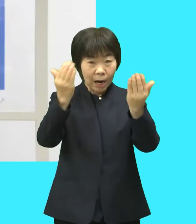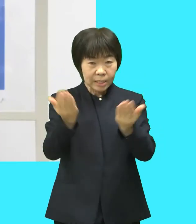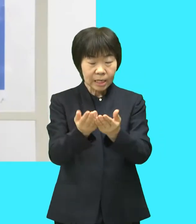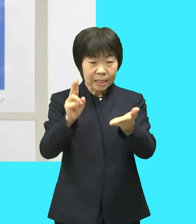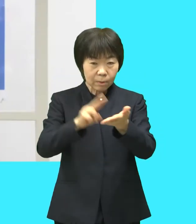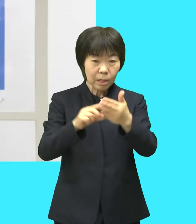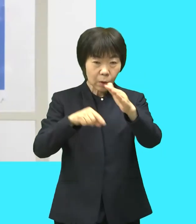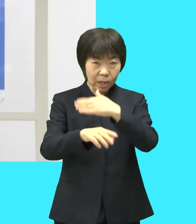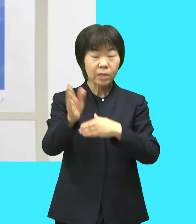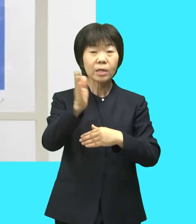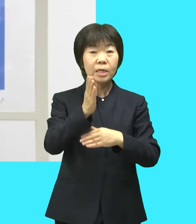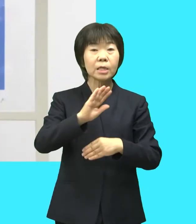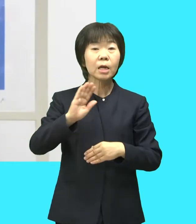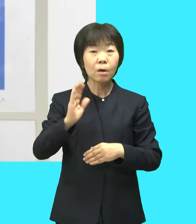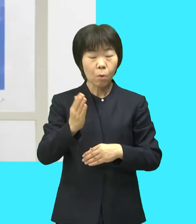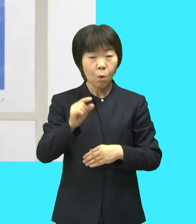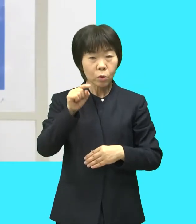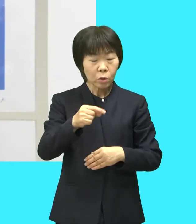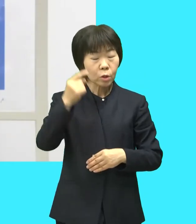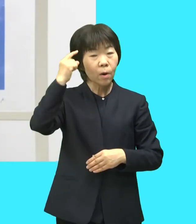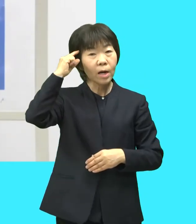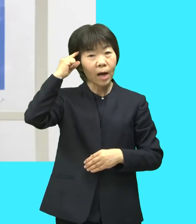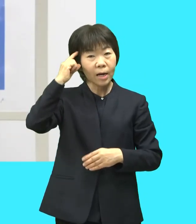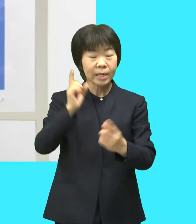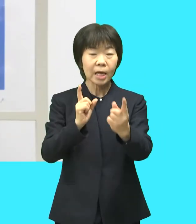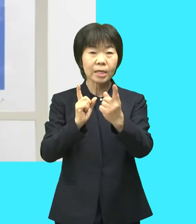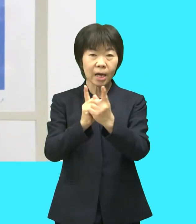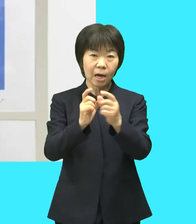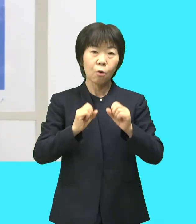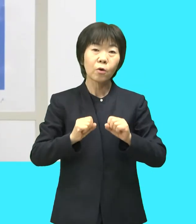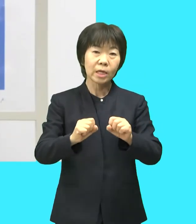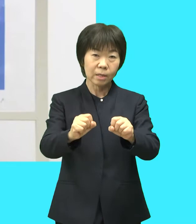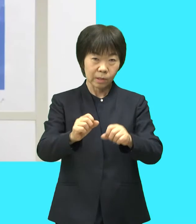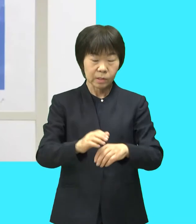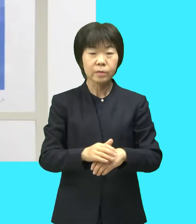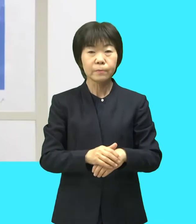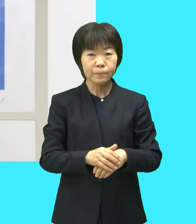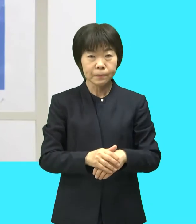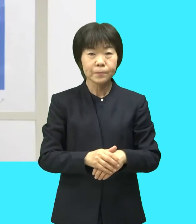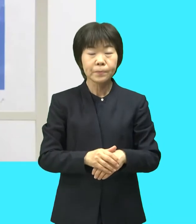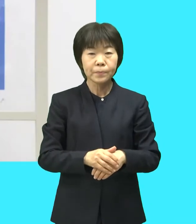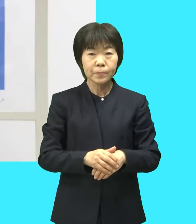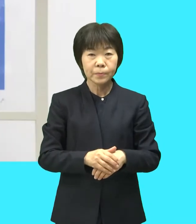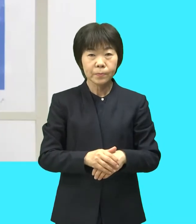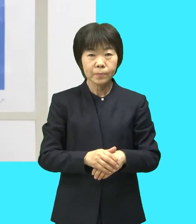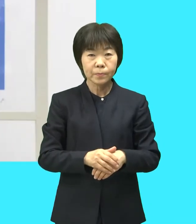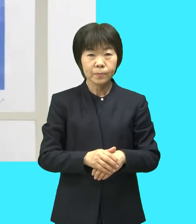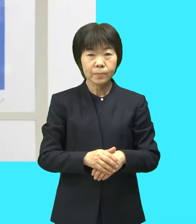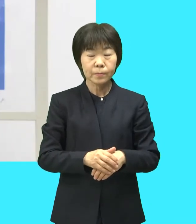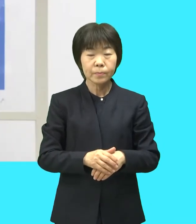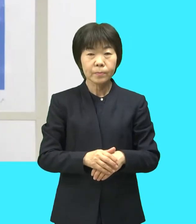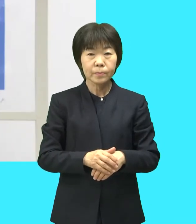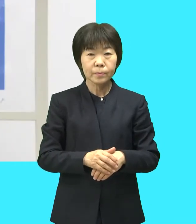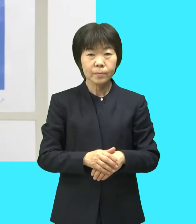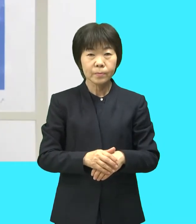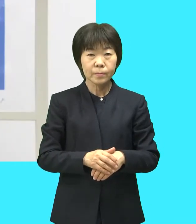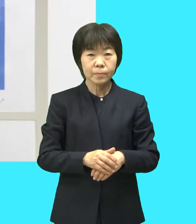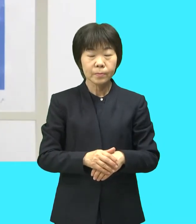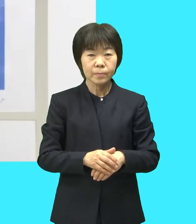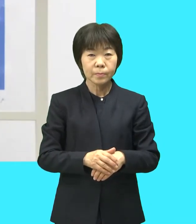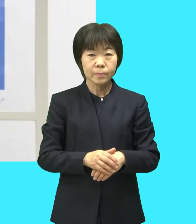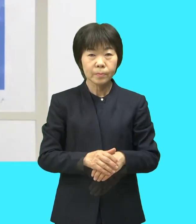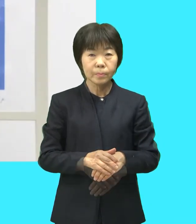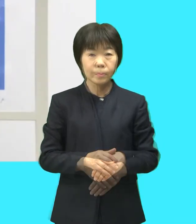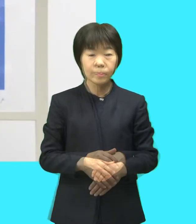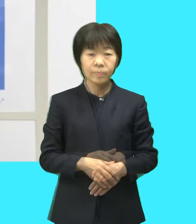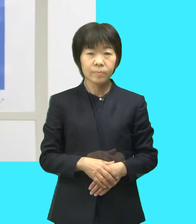んが、そういったことも念頭に置きながら対応しているところでございます。 よろしいですか。その他ございますでしょう